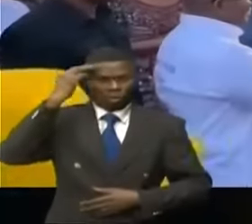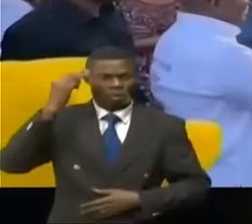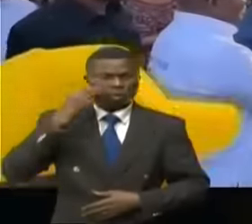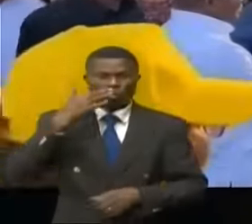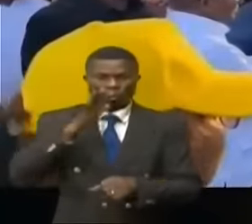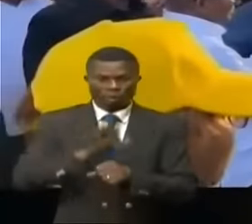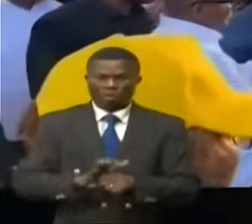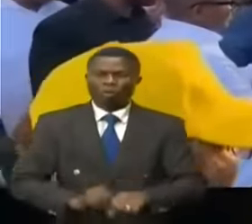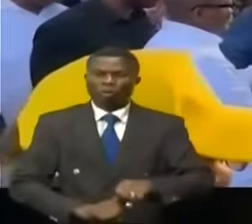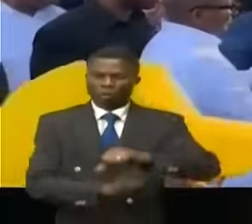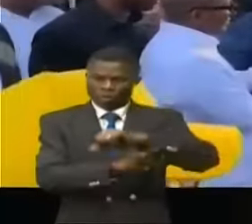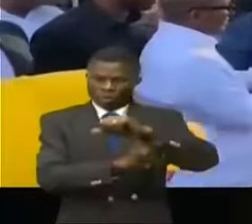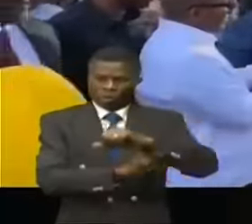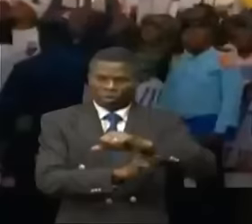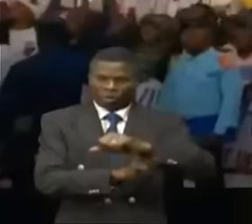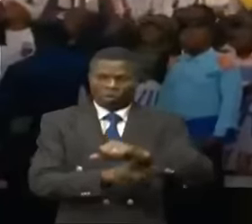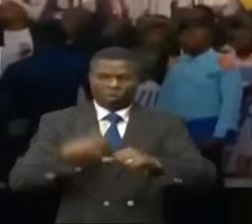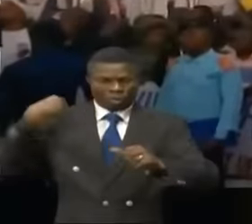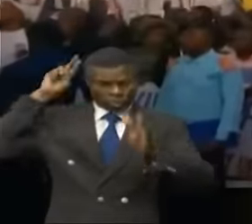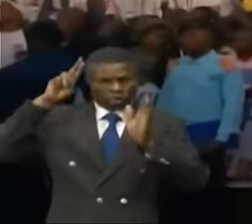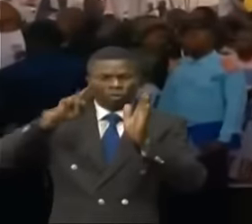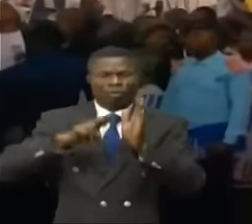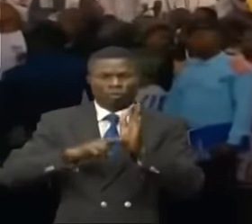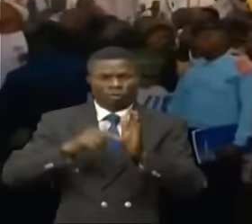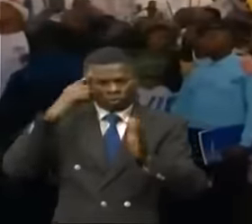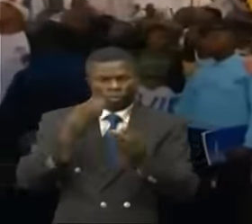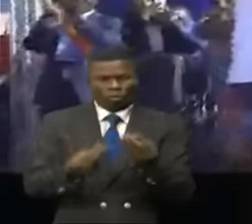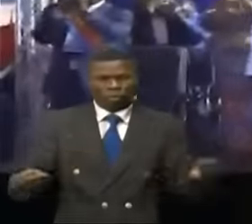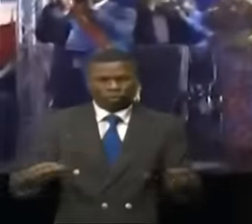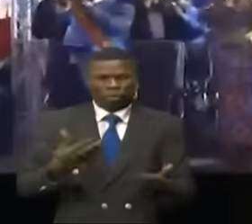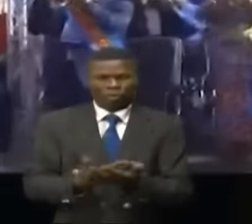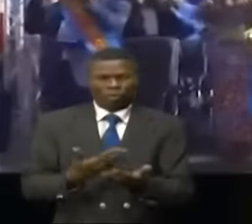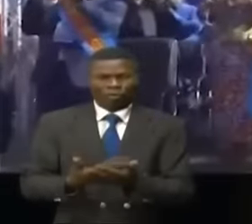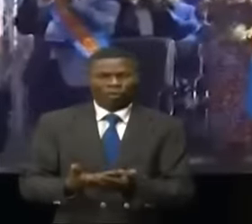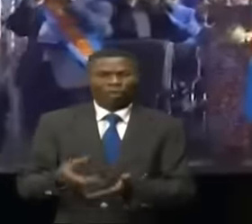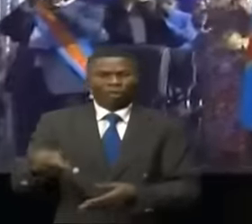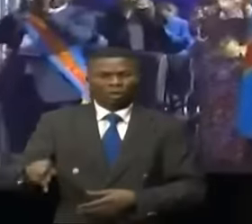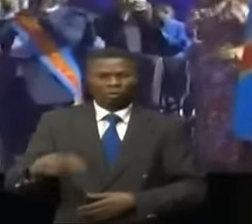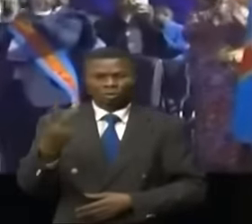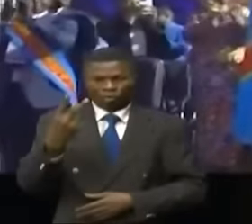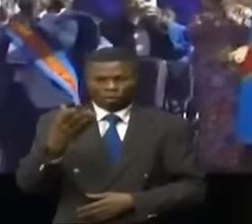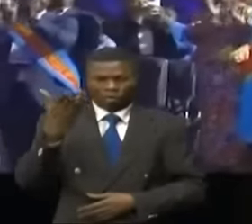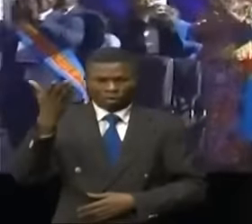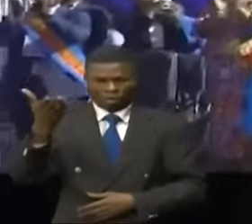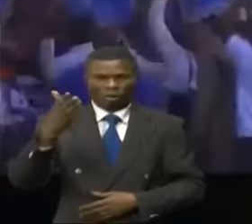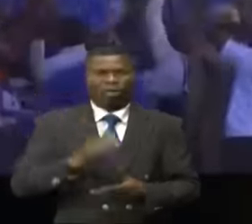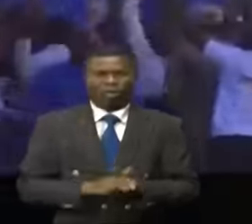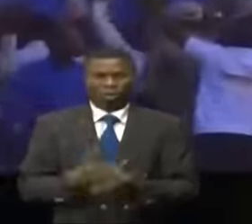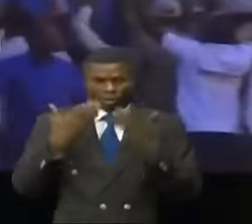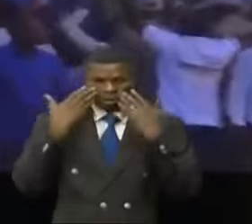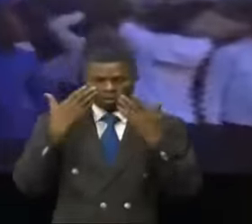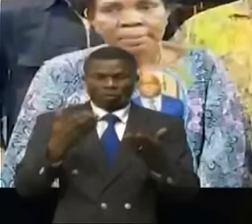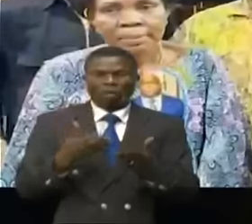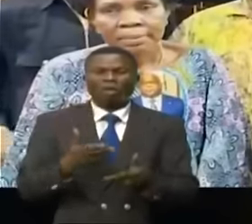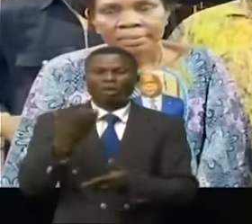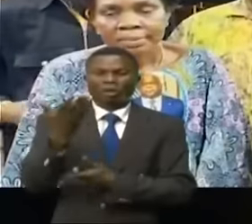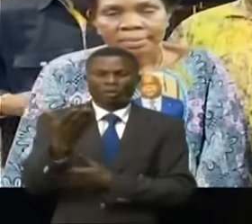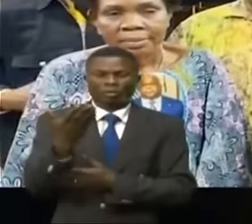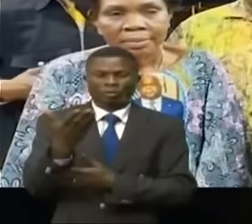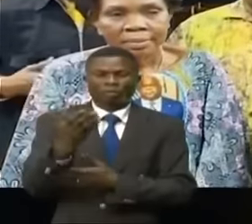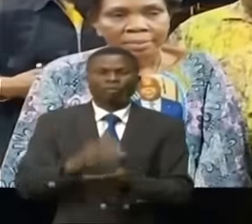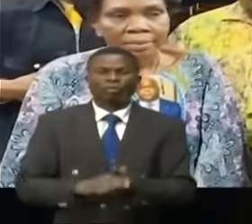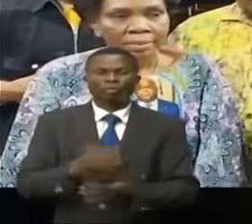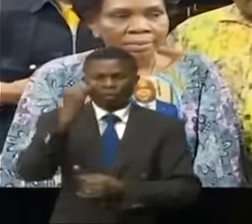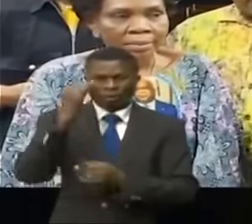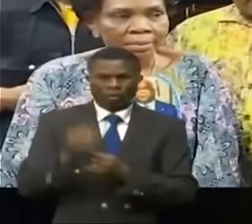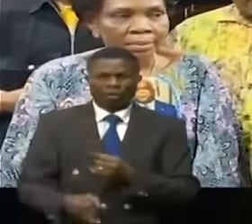promis l'accompagnement de son gouvernement pour des solutions idoines. Voilà, je voudrais ici annoncer la fin de